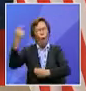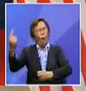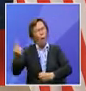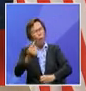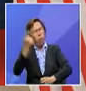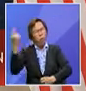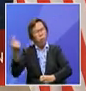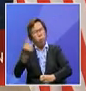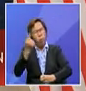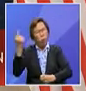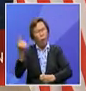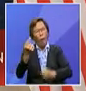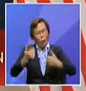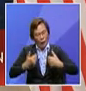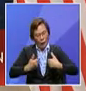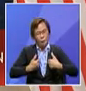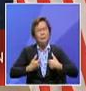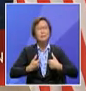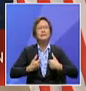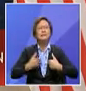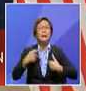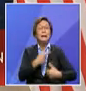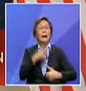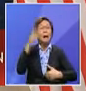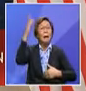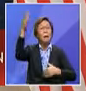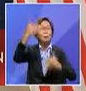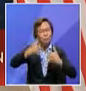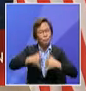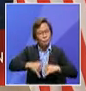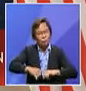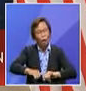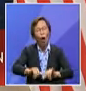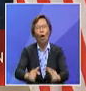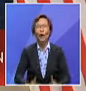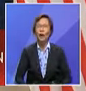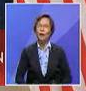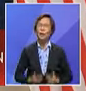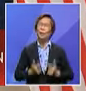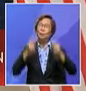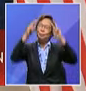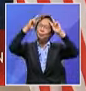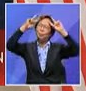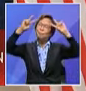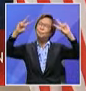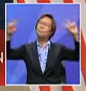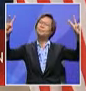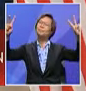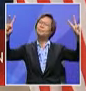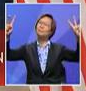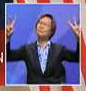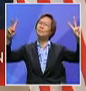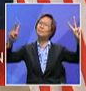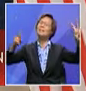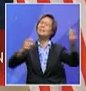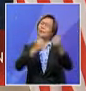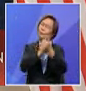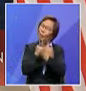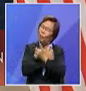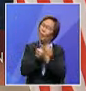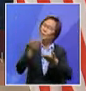sentiasa diperteguhkan, kita akan dapat mengekalkan kehidupan yang harmoni, saling